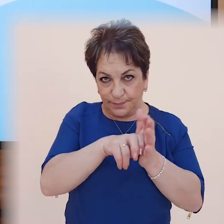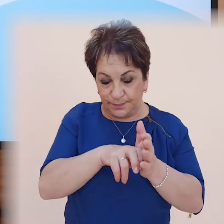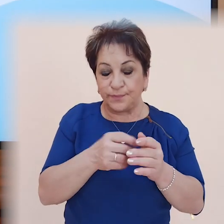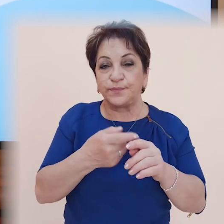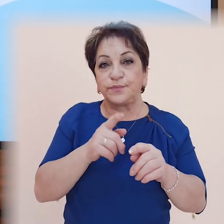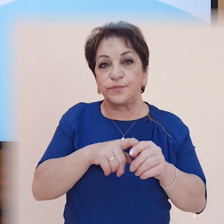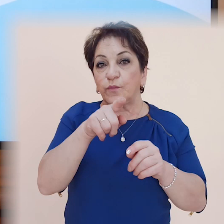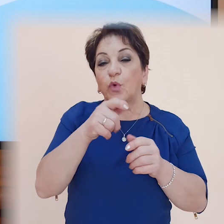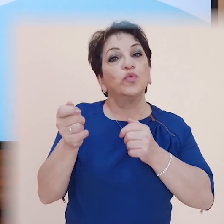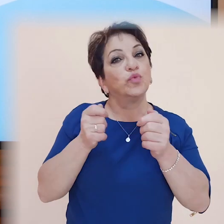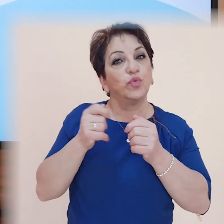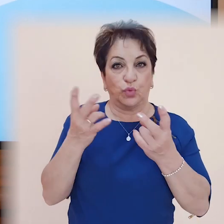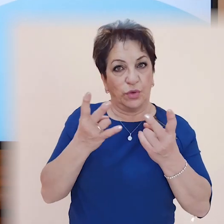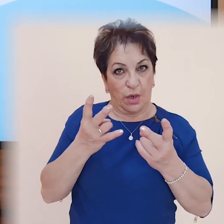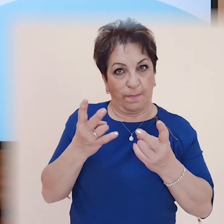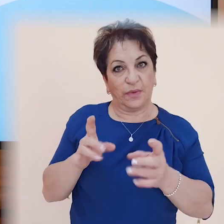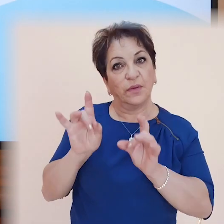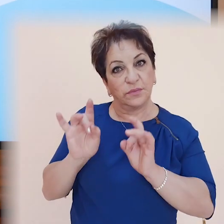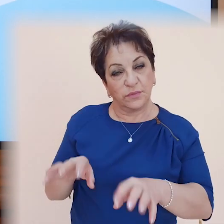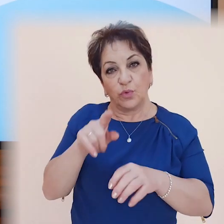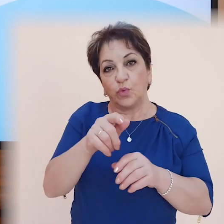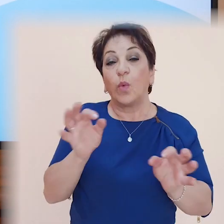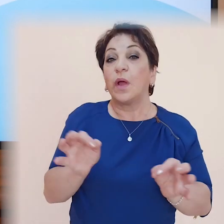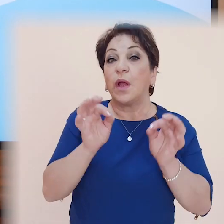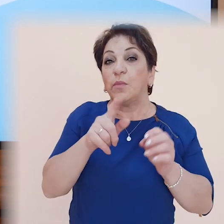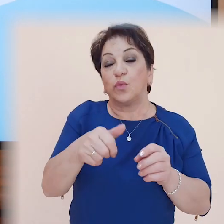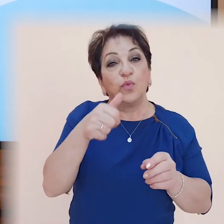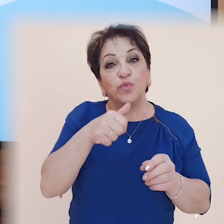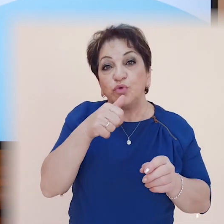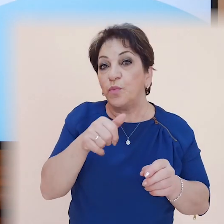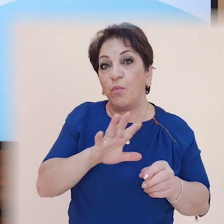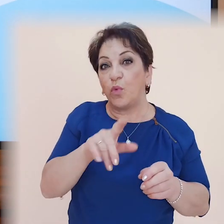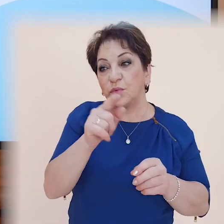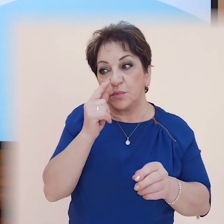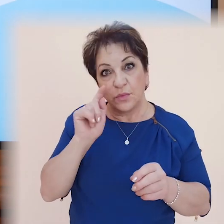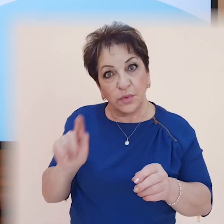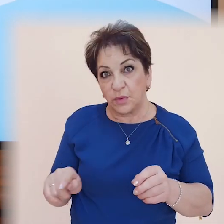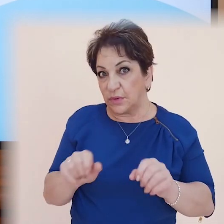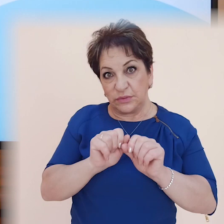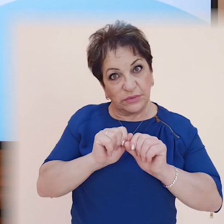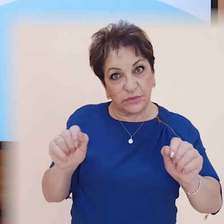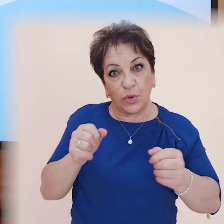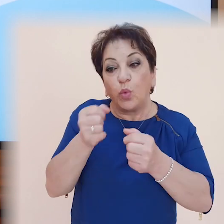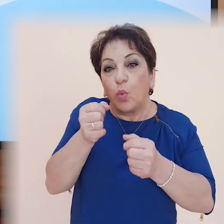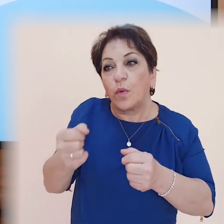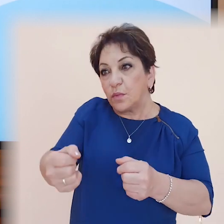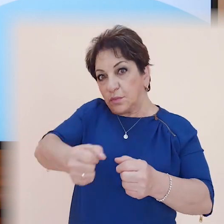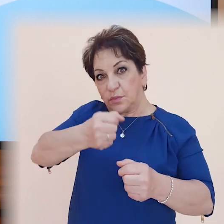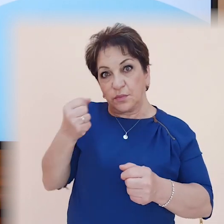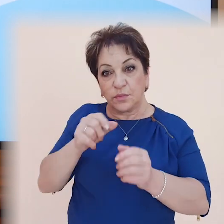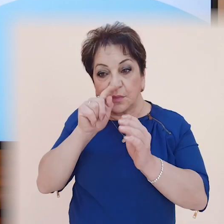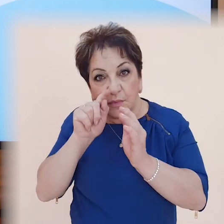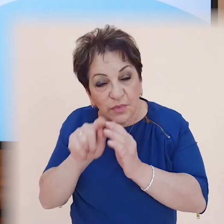Սկուշացեք դրանից երեխաներ, երբեք չպորձեք բացել տրանսվորմատորային ենթակայանի դուրը,